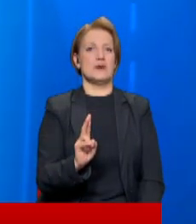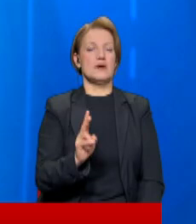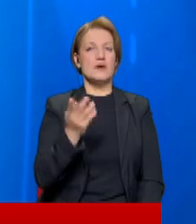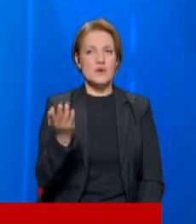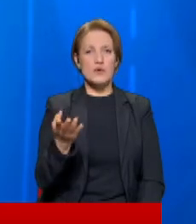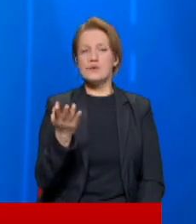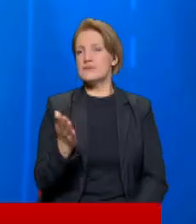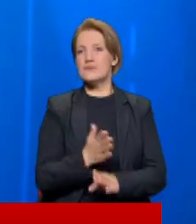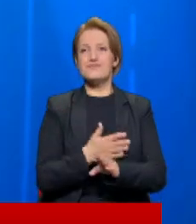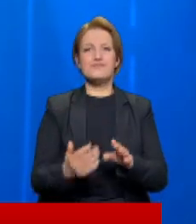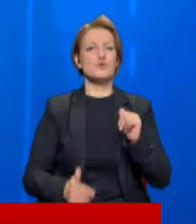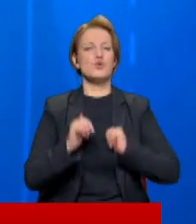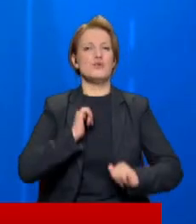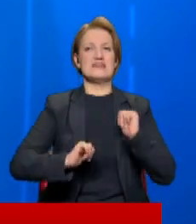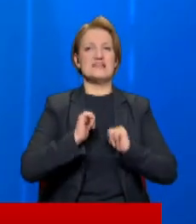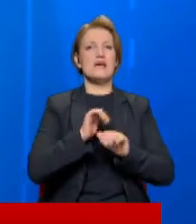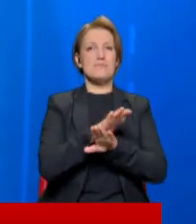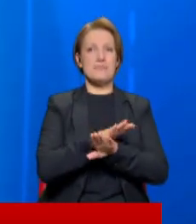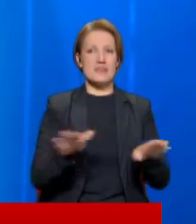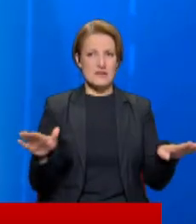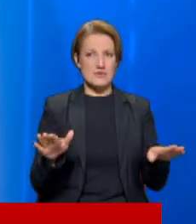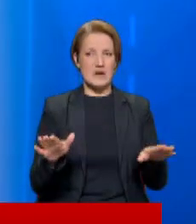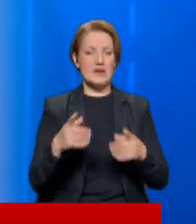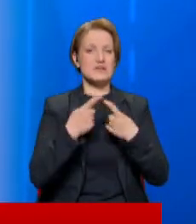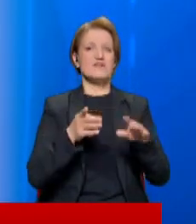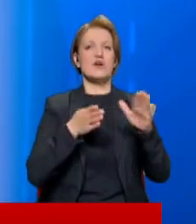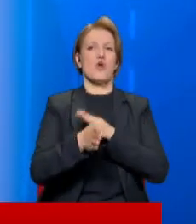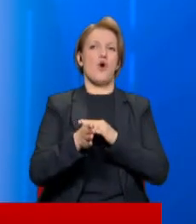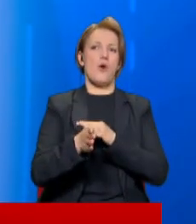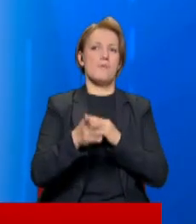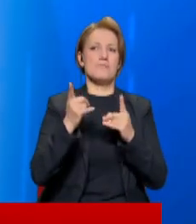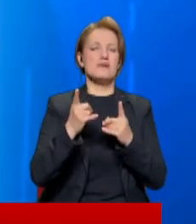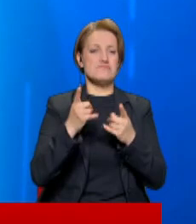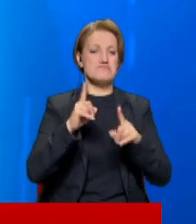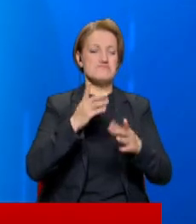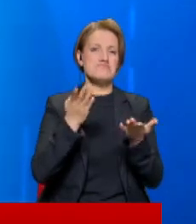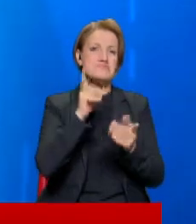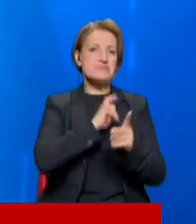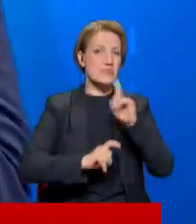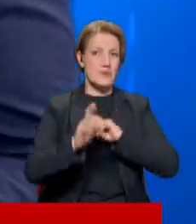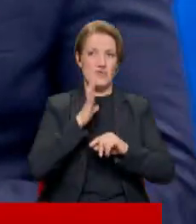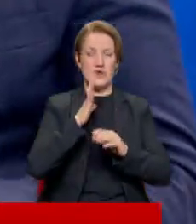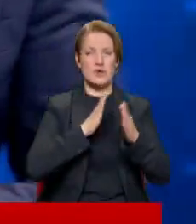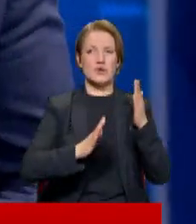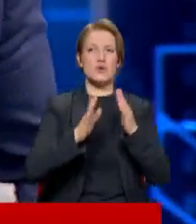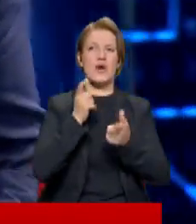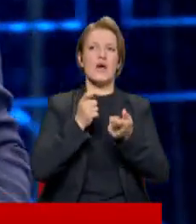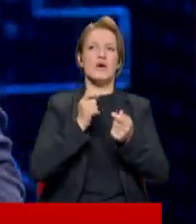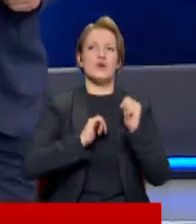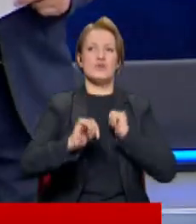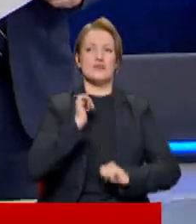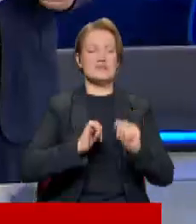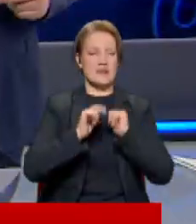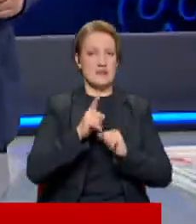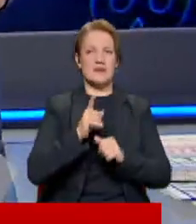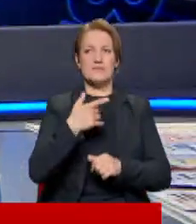yani çünkü üniversiteyi bitirmişler sınava göre üniversite okuyanlar gibi Demek ki bir çarpıklık var Biz yüksek öğretimi şey yapmamız lazım en